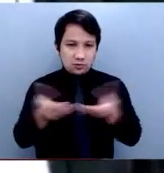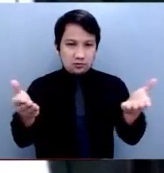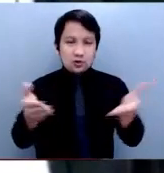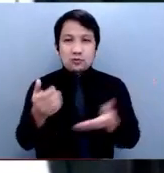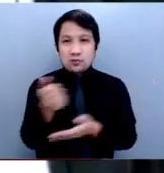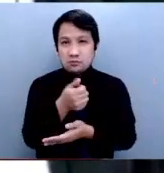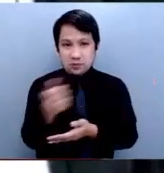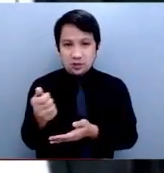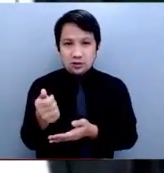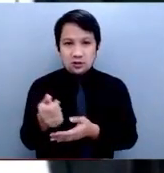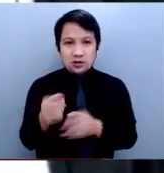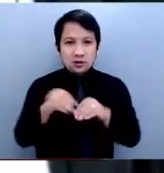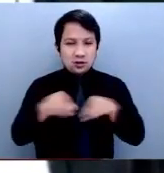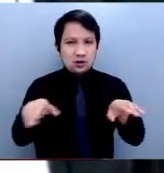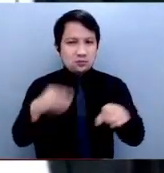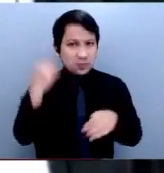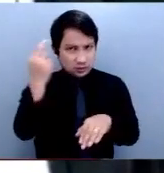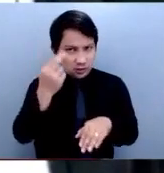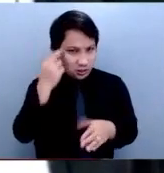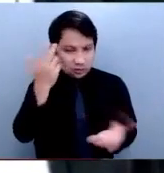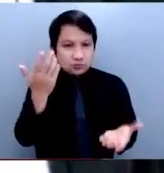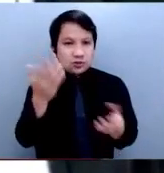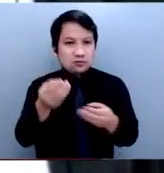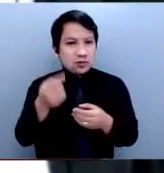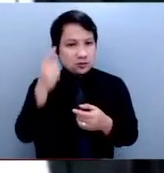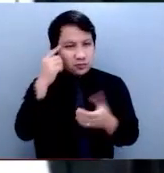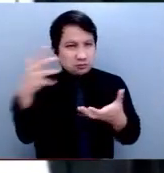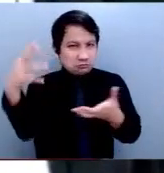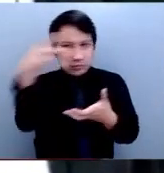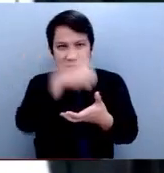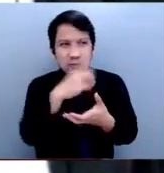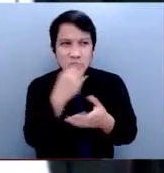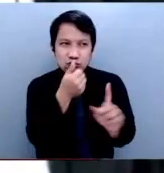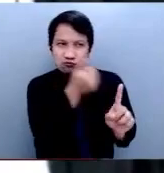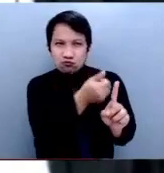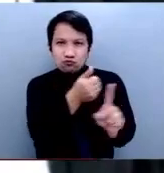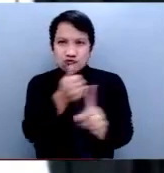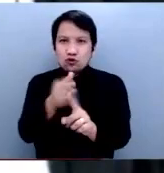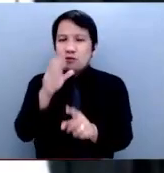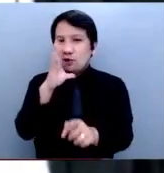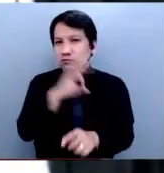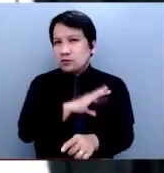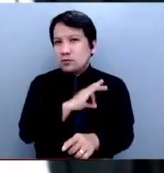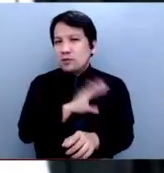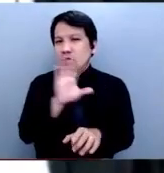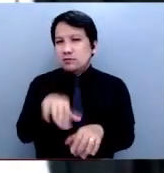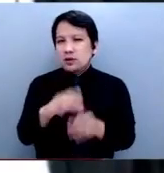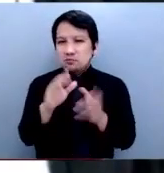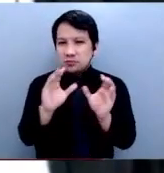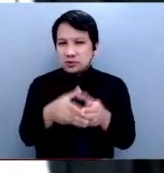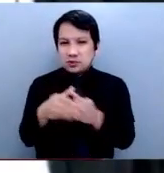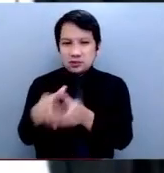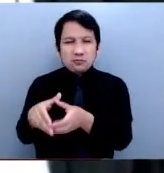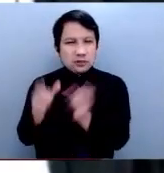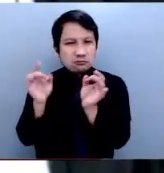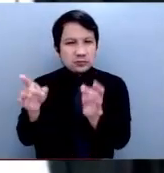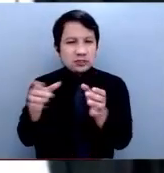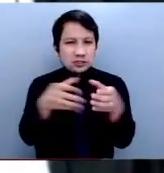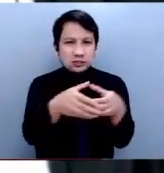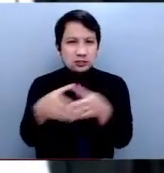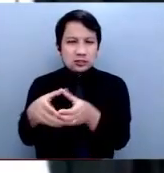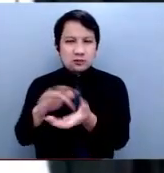mas rational din po ang ating pag-iestima kung sino ang dapat makatanggap at kung ano yung klase ng risk ng bawat healthcare